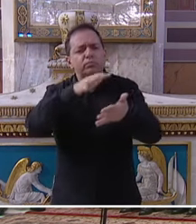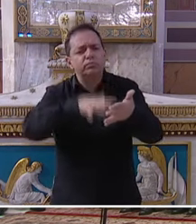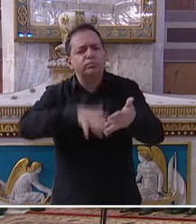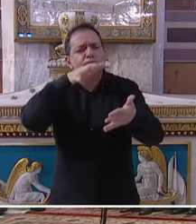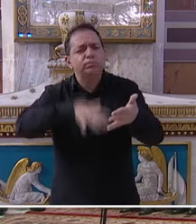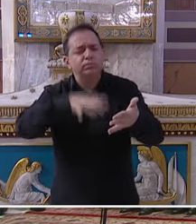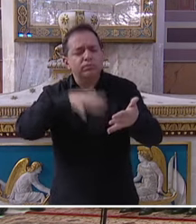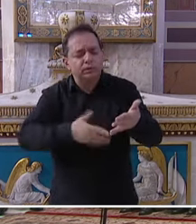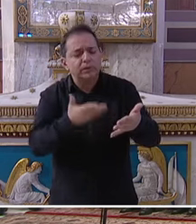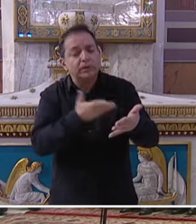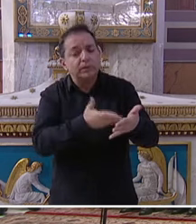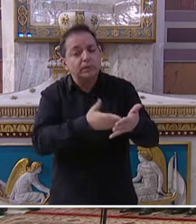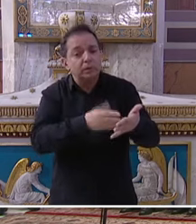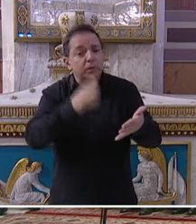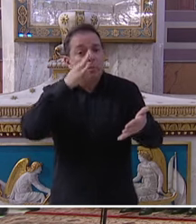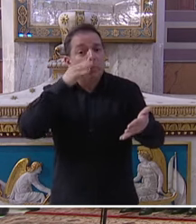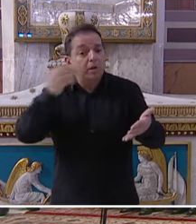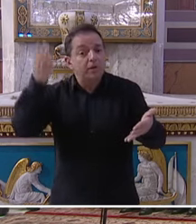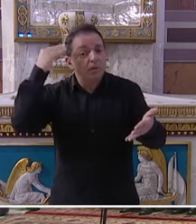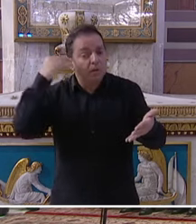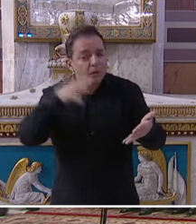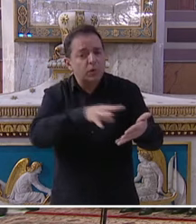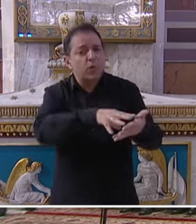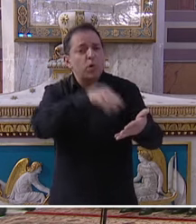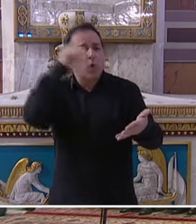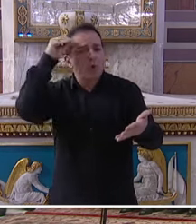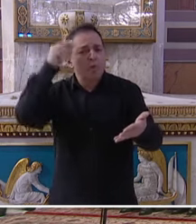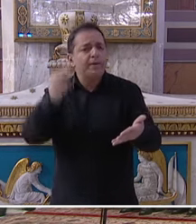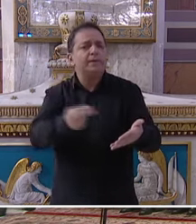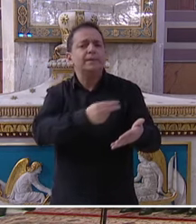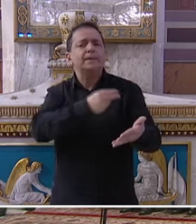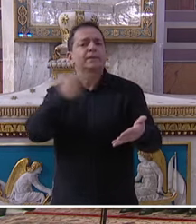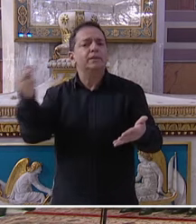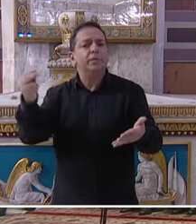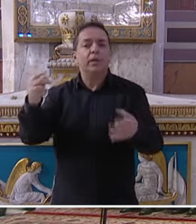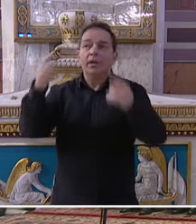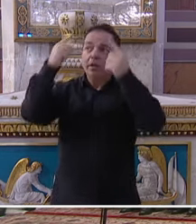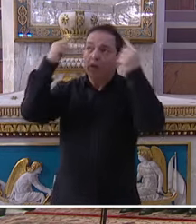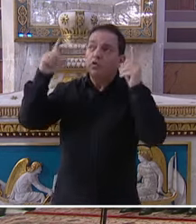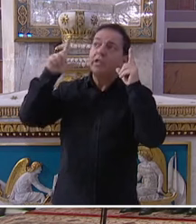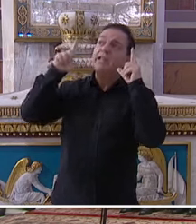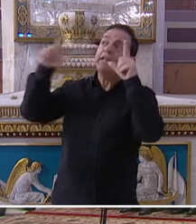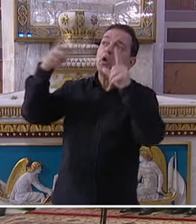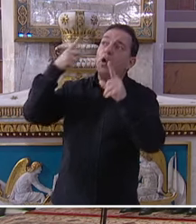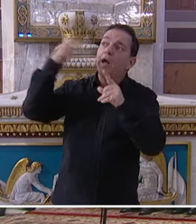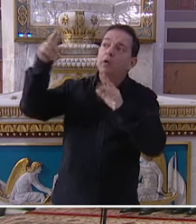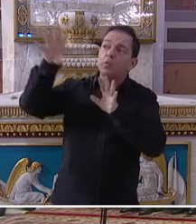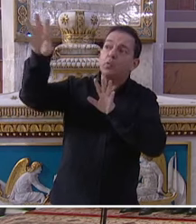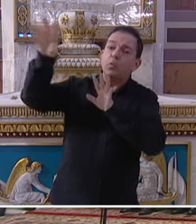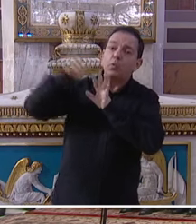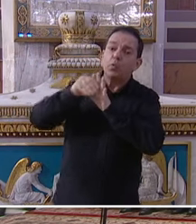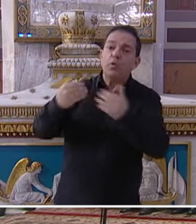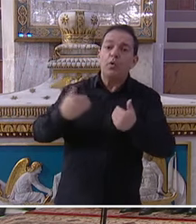πώς οι πατέρες της Εκκλησίας ερμηνεύουν την εικόνα του Θεού στον